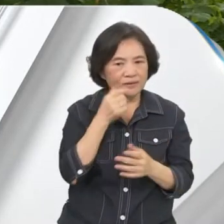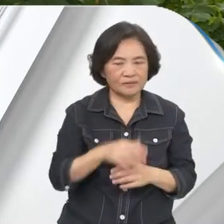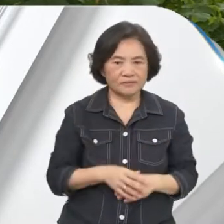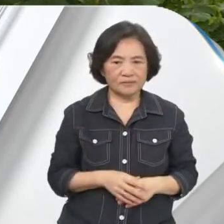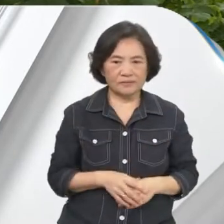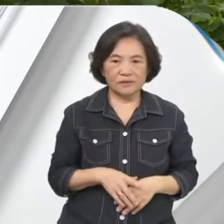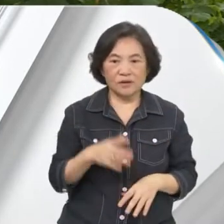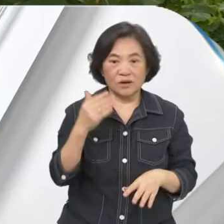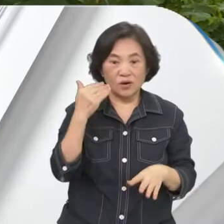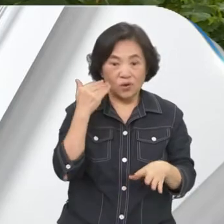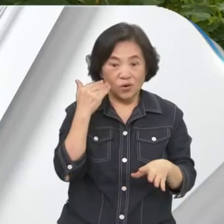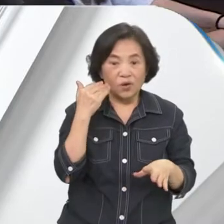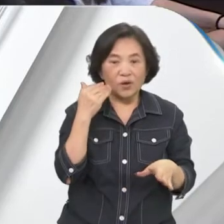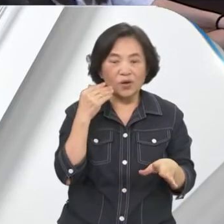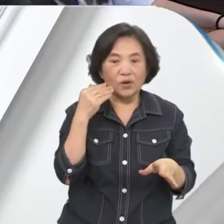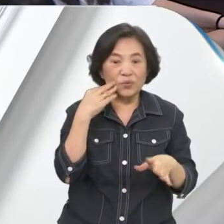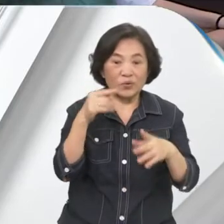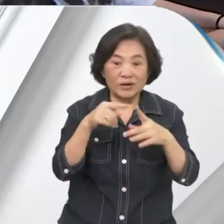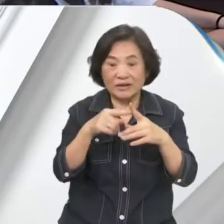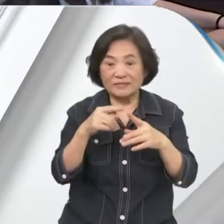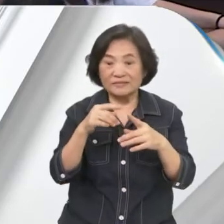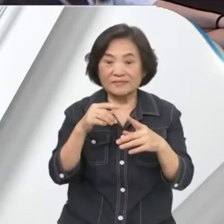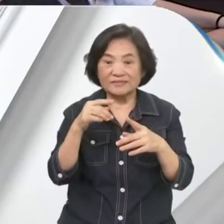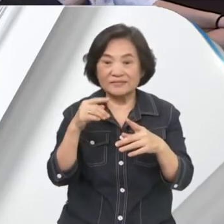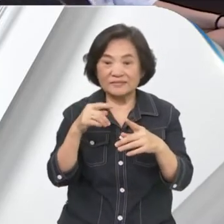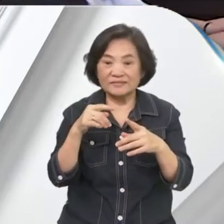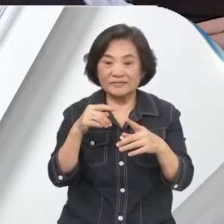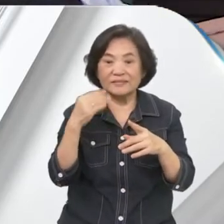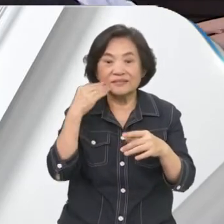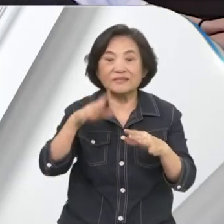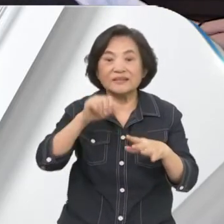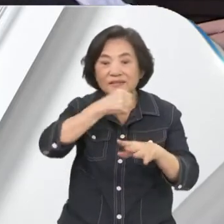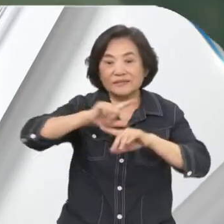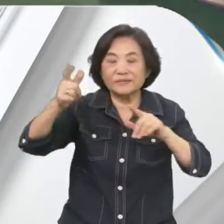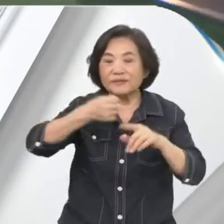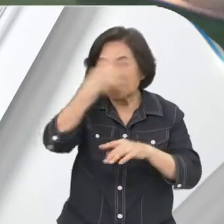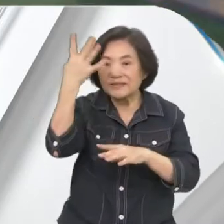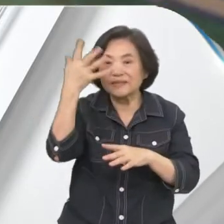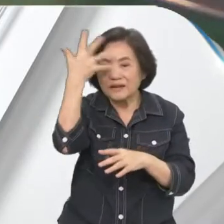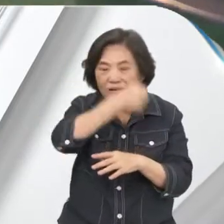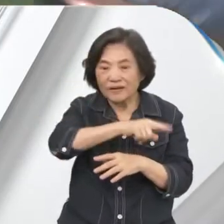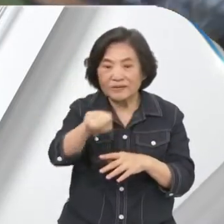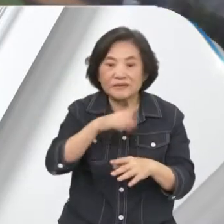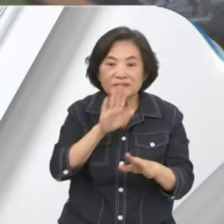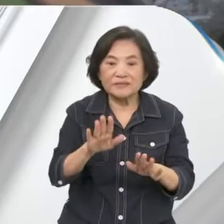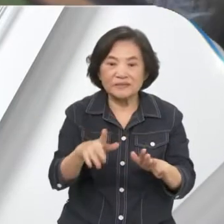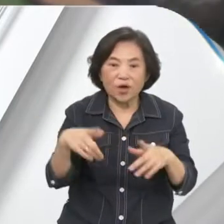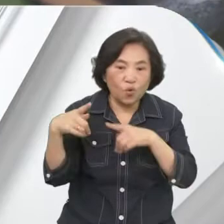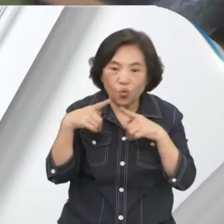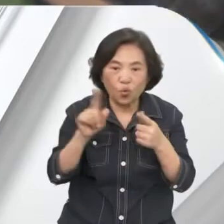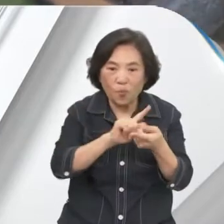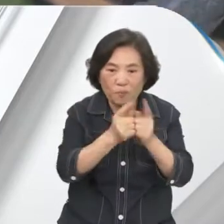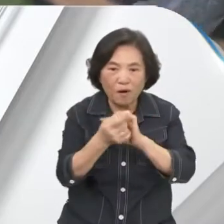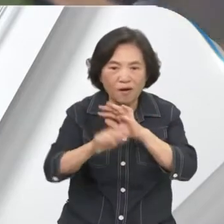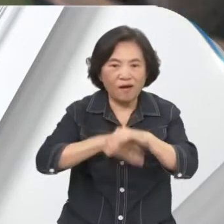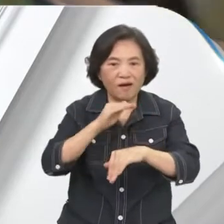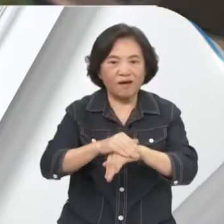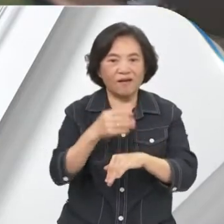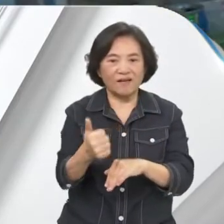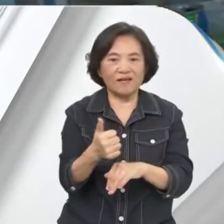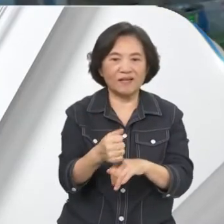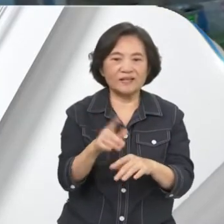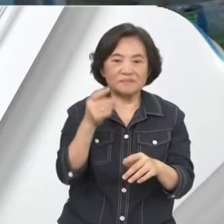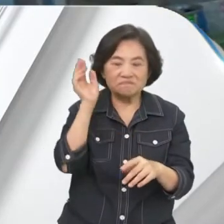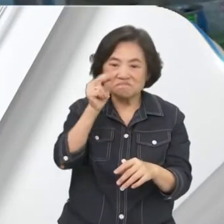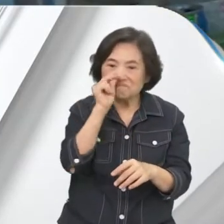没有人为的活动的话， 推动长远共创协会也强调，一七发的藤的鸡卵糕研究成功过后，会